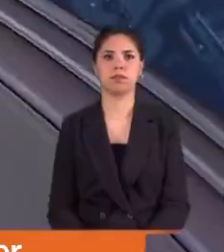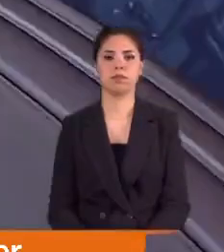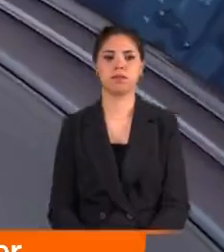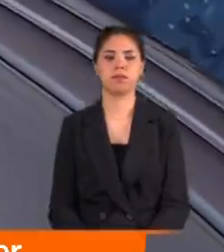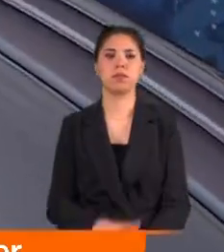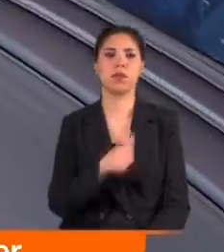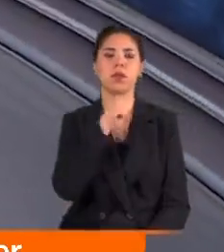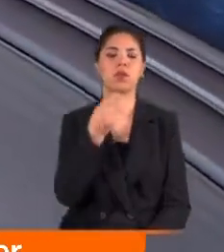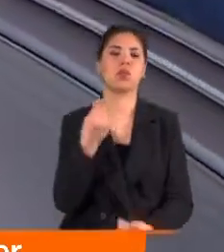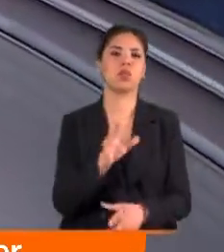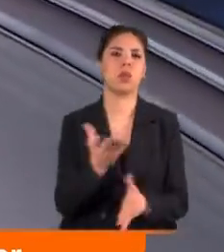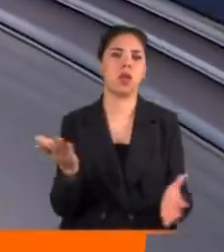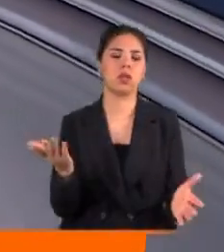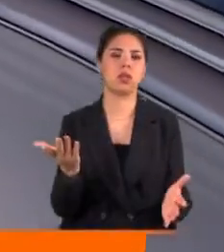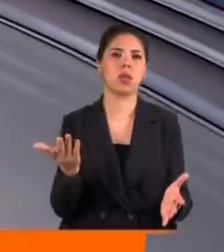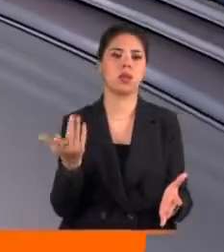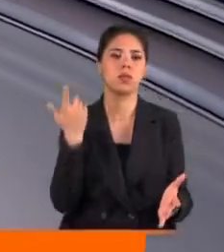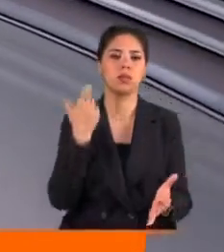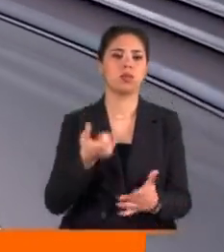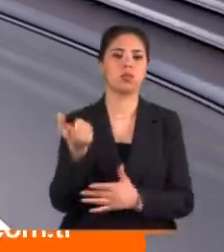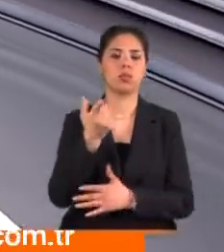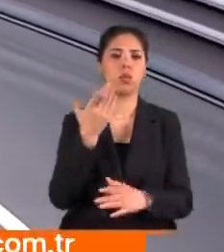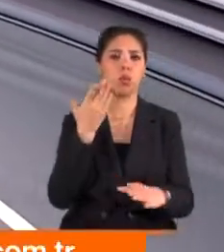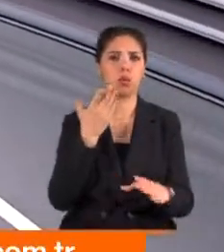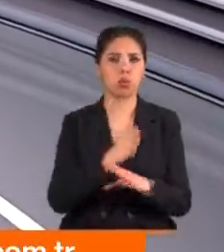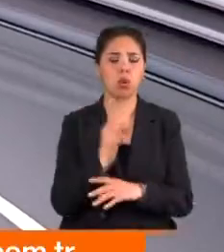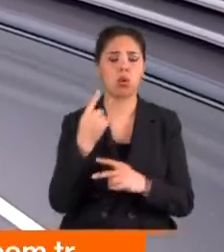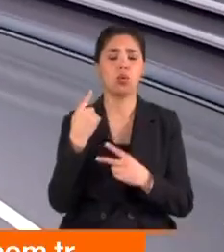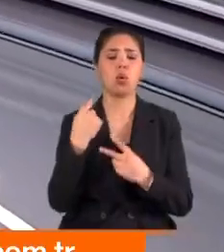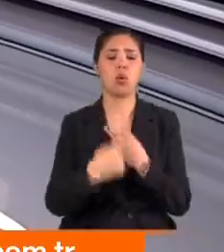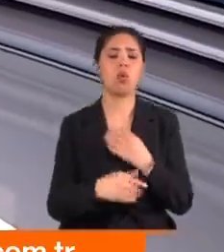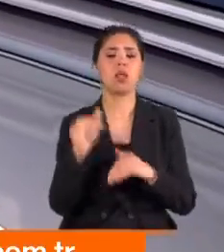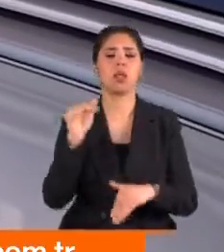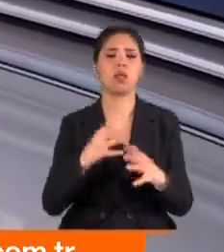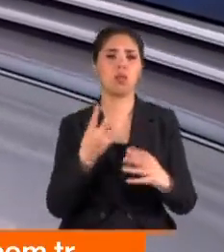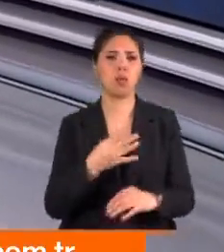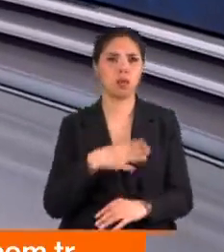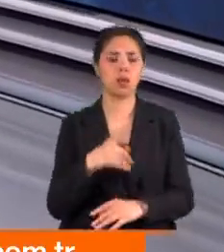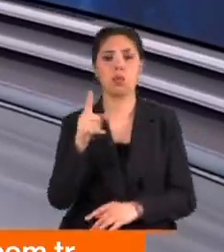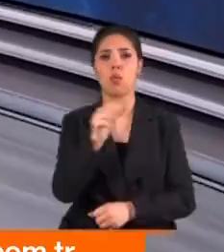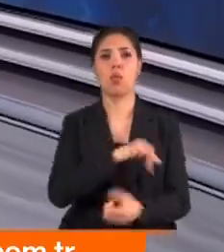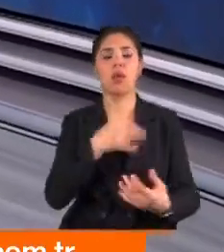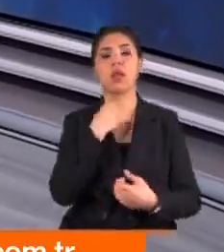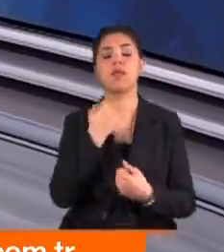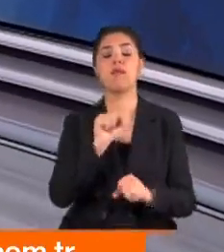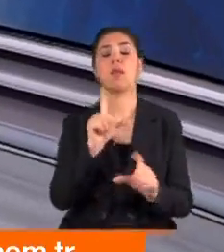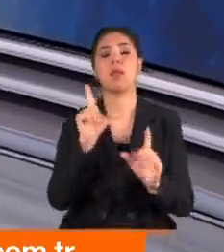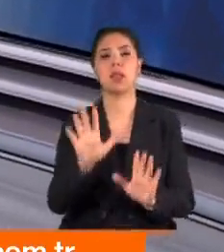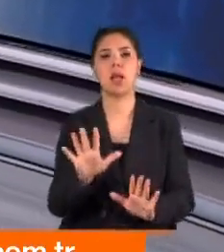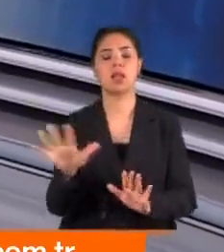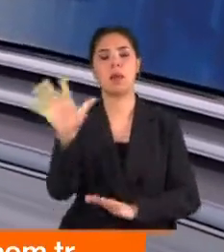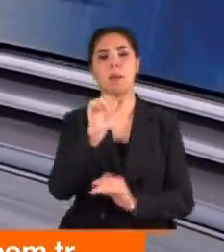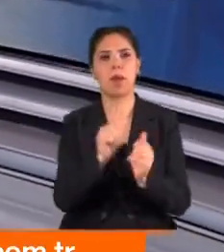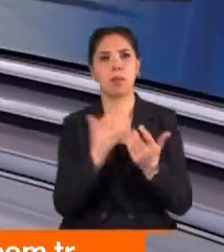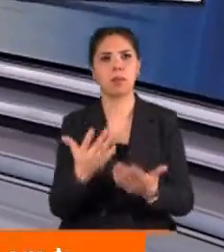tabii hiç hoş görüntüler değil. Sağlıklı, her manada sağlıklı bir seçim süreci geçirmemizi diliyoruz. Bu tür olaylara mahal vermememiz gerekiyor hep